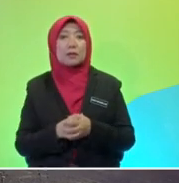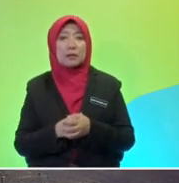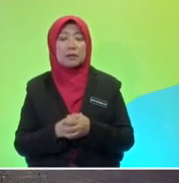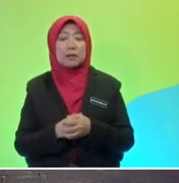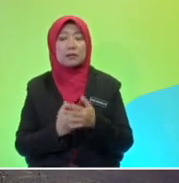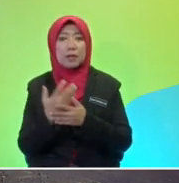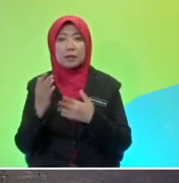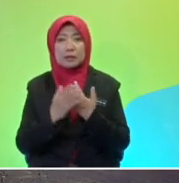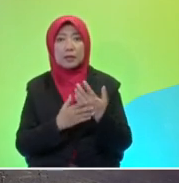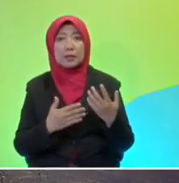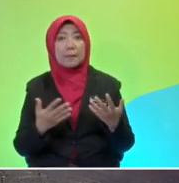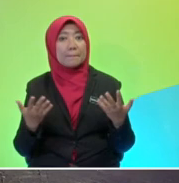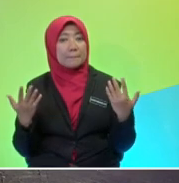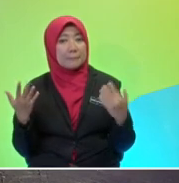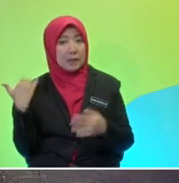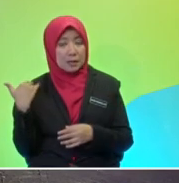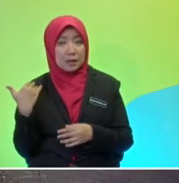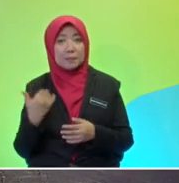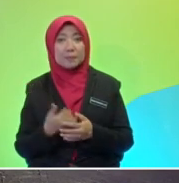ke belakang